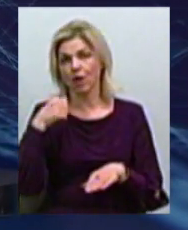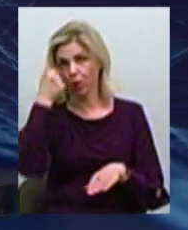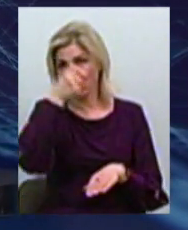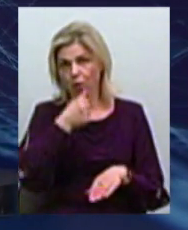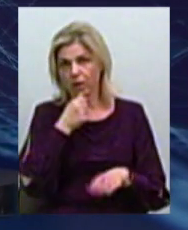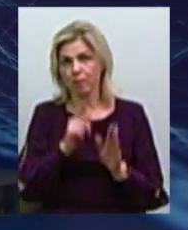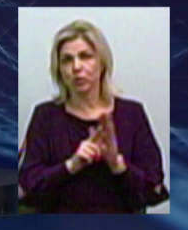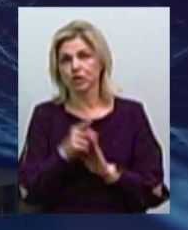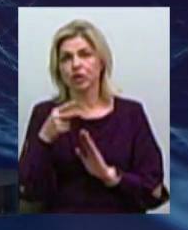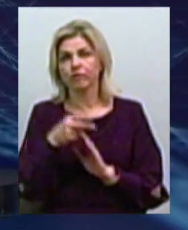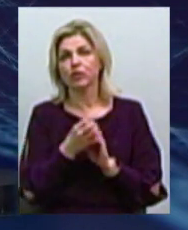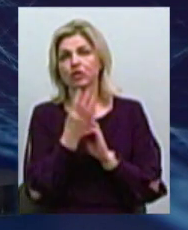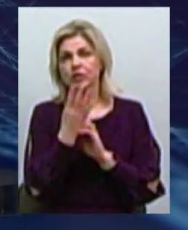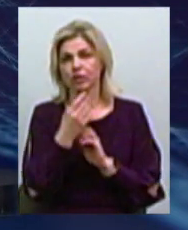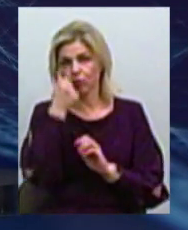року,